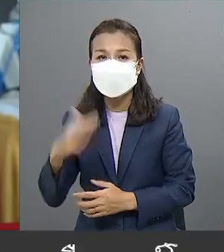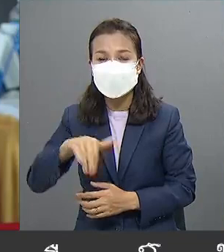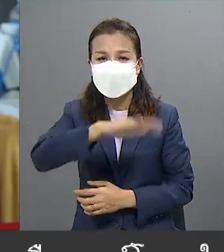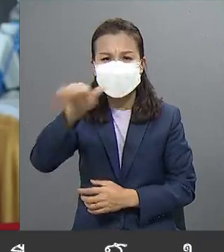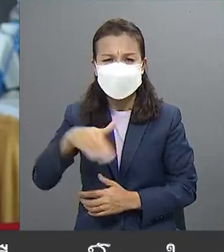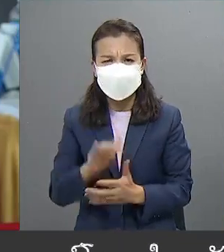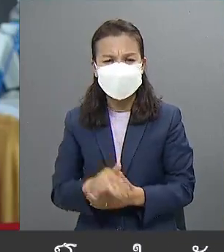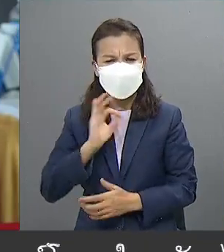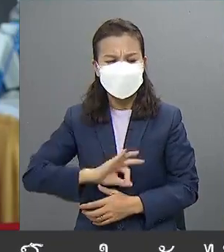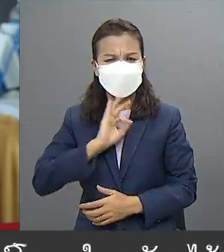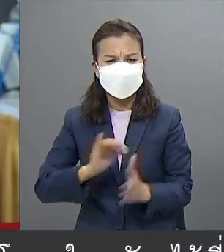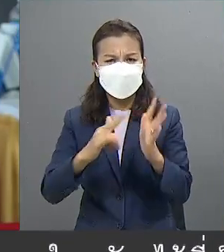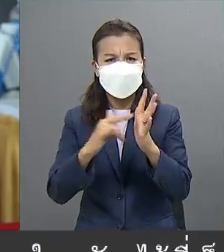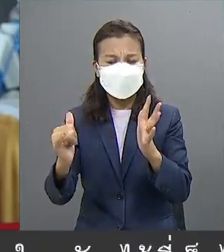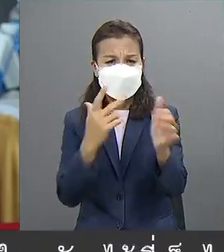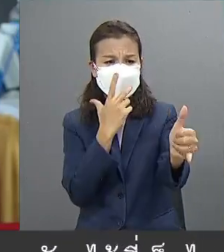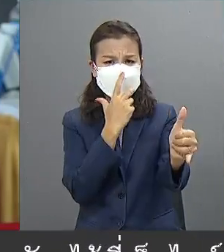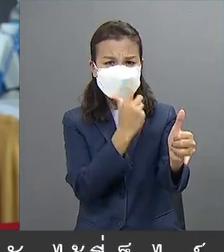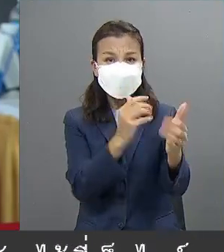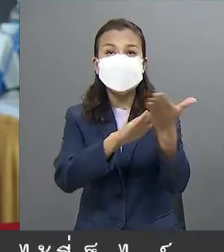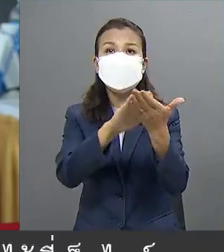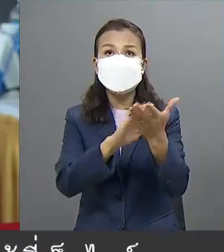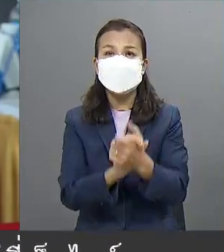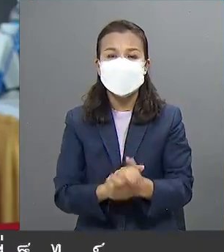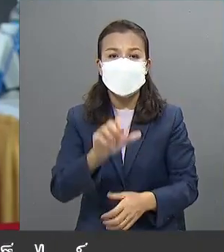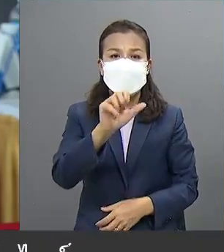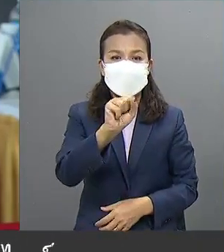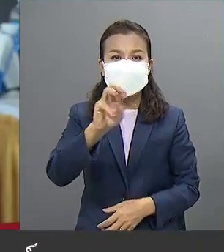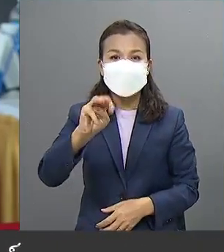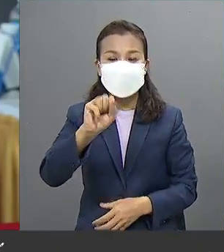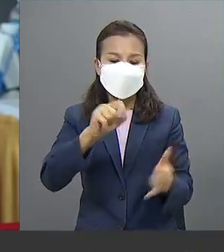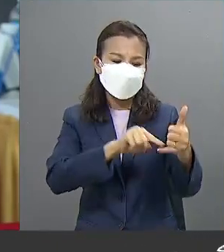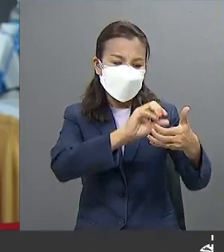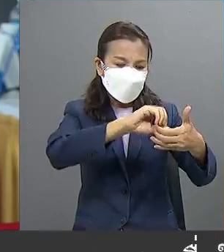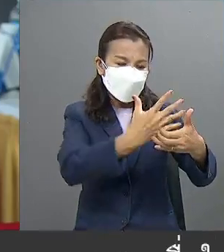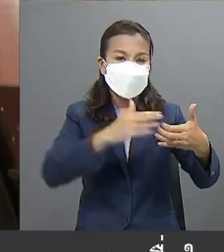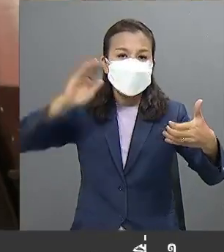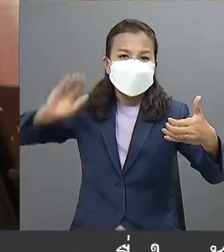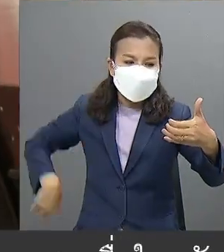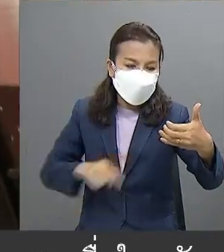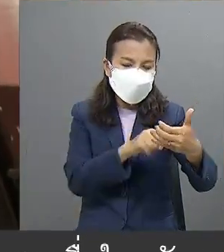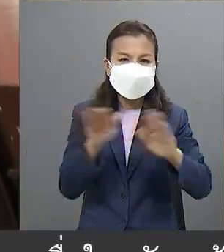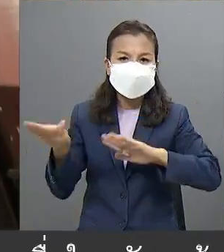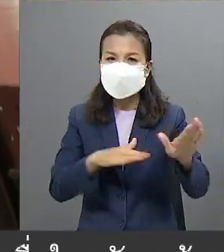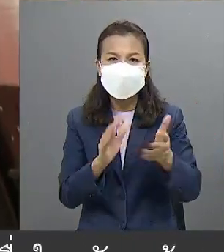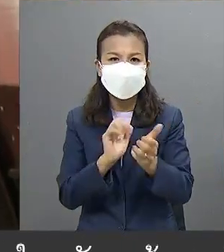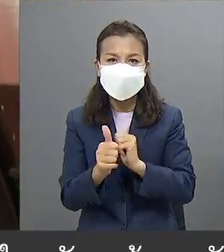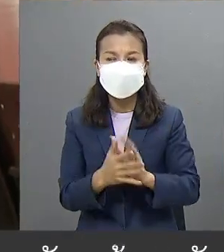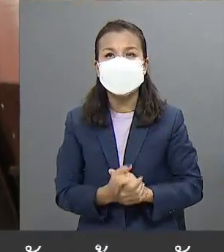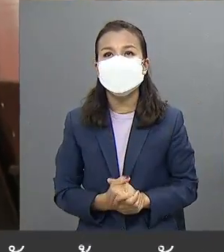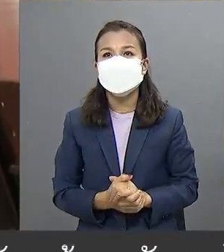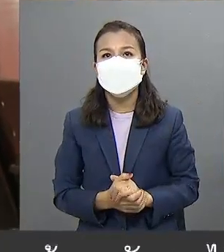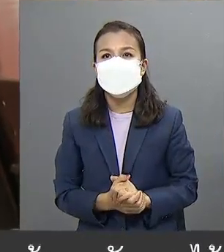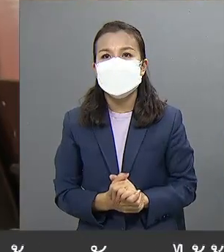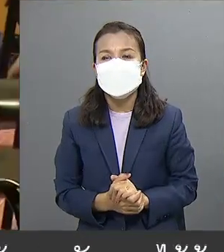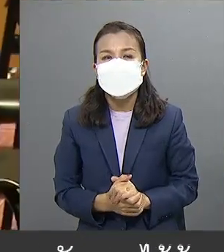รับวัคซีนขออภัยได้รับ SMSที่ล่าช้านะคะทำให้ลืมตัวมาไม่ทันขัดถ้าประชา